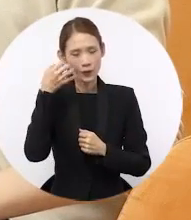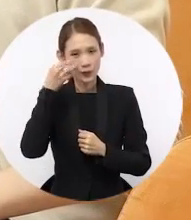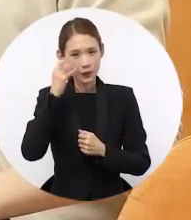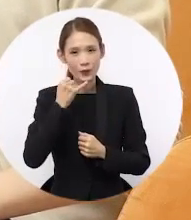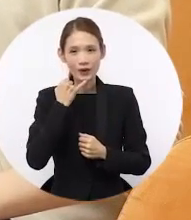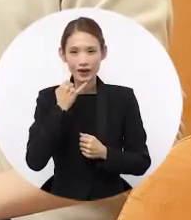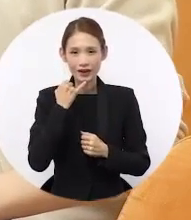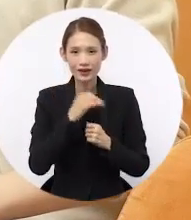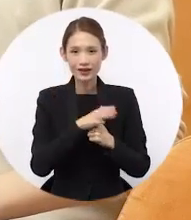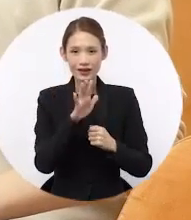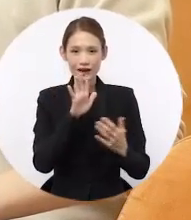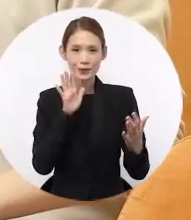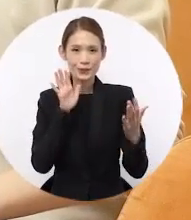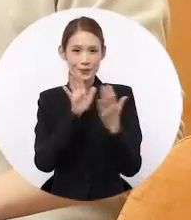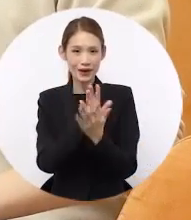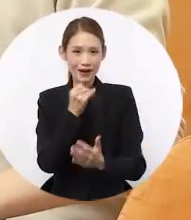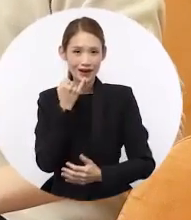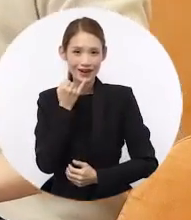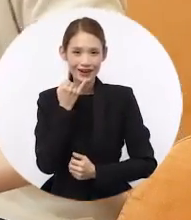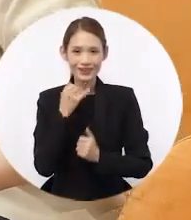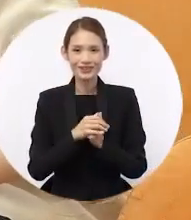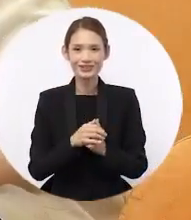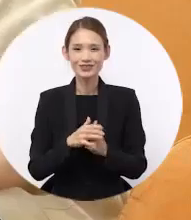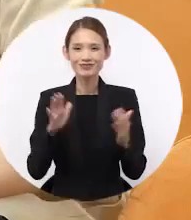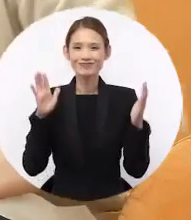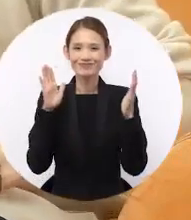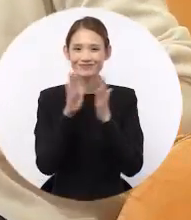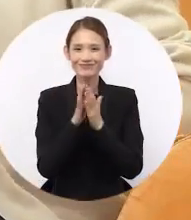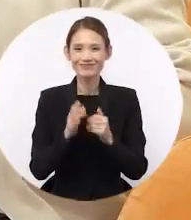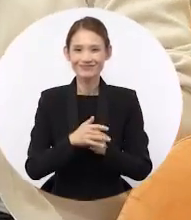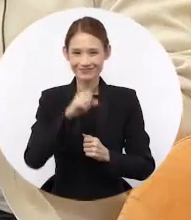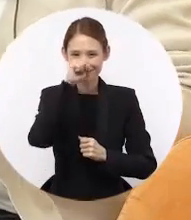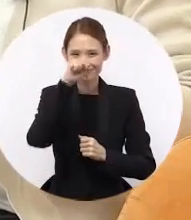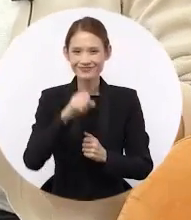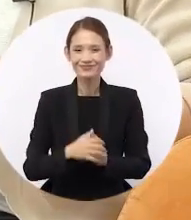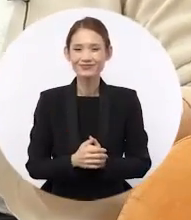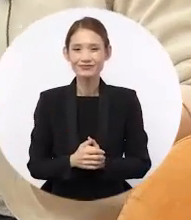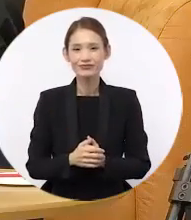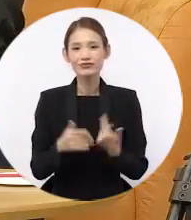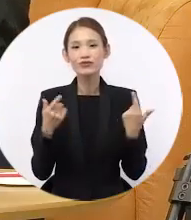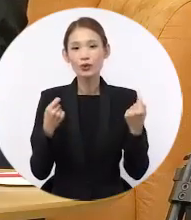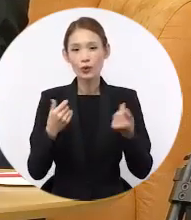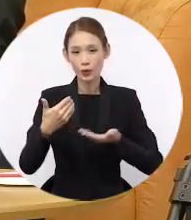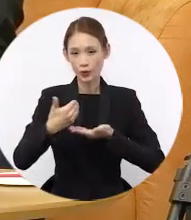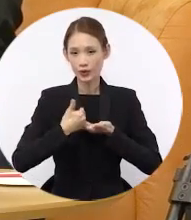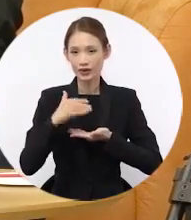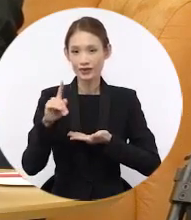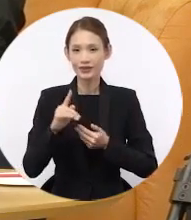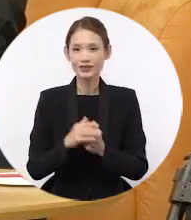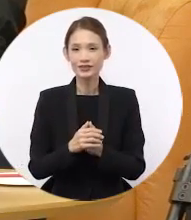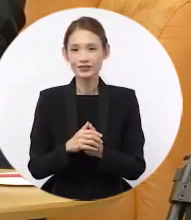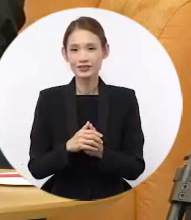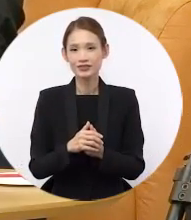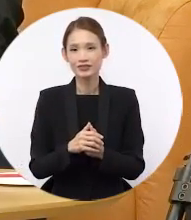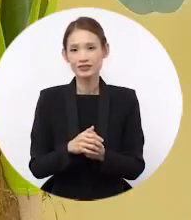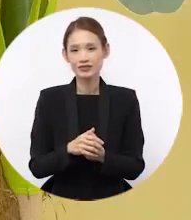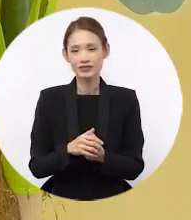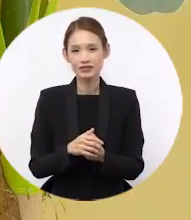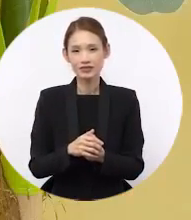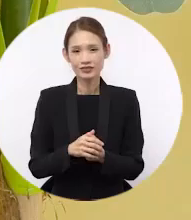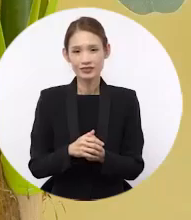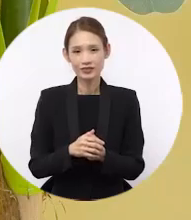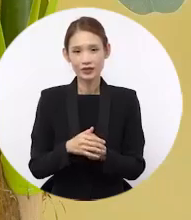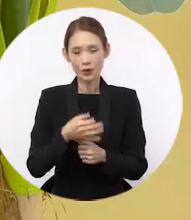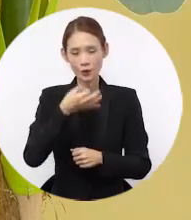신박한 것 같은데요? 괜찮았나요? 하이파이브 한번 해봐도 될까요? 하이파이브요? 네네, 네. 여기 있습니다. 좋습니다. 자, 이런 주장 어떨까요, 지훈님?